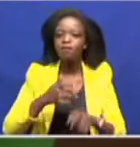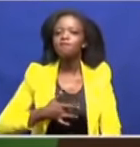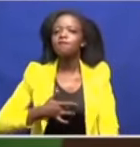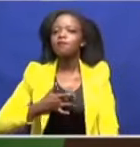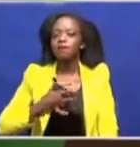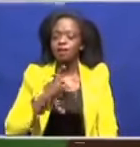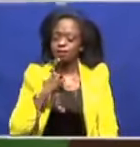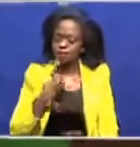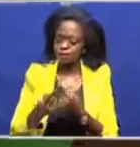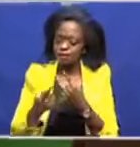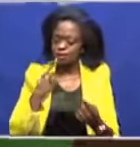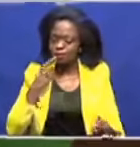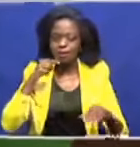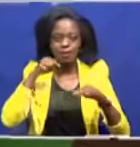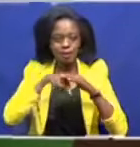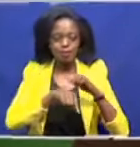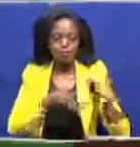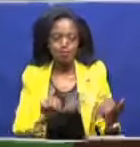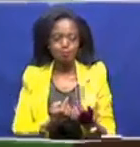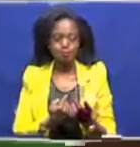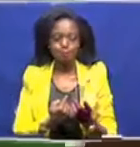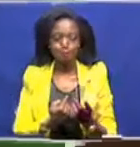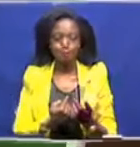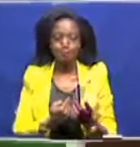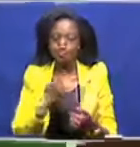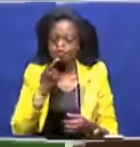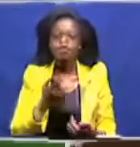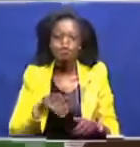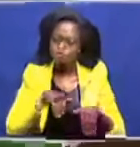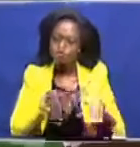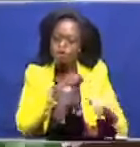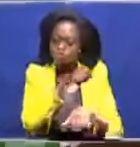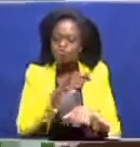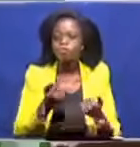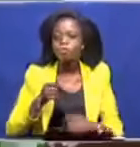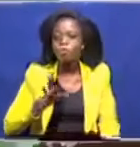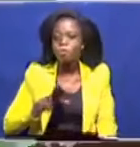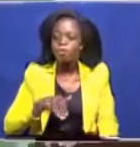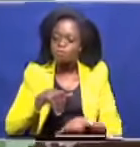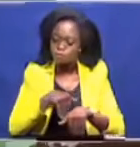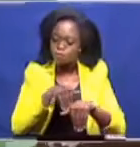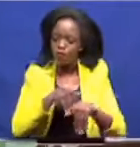inanena juu, inanena ndani yake, enenda mfuate yule mwanamke.